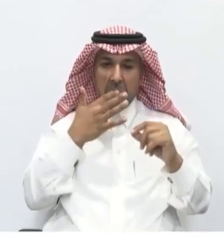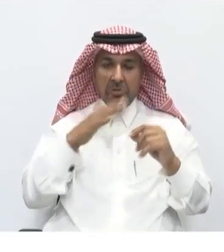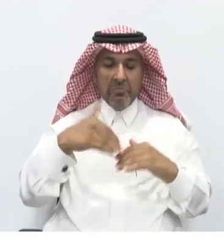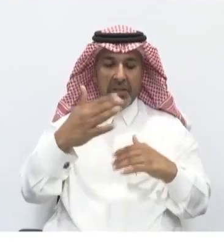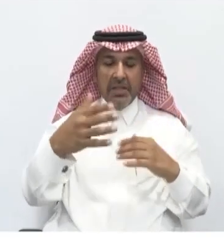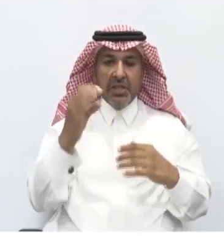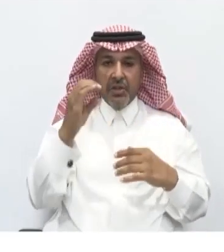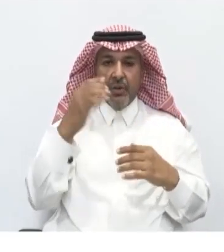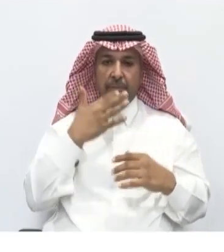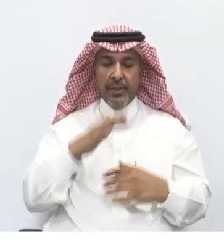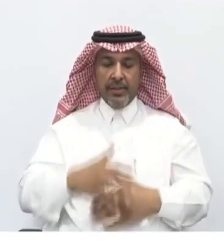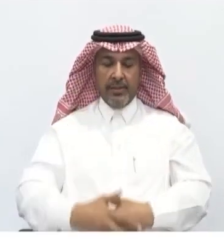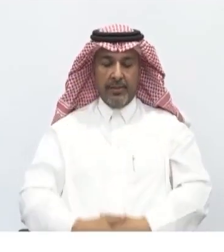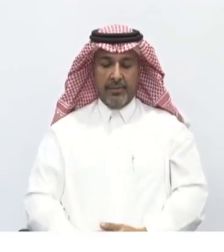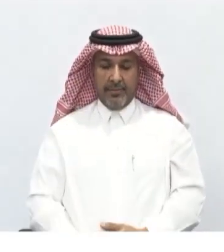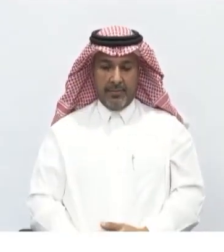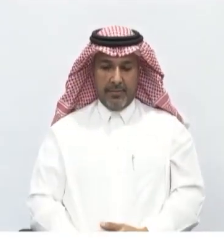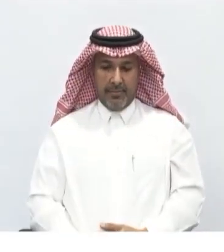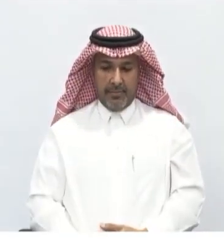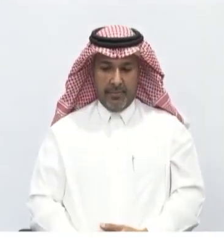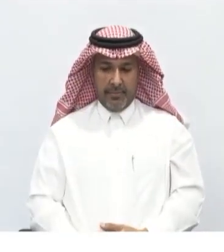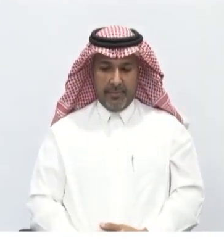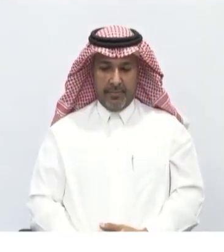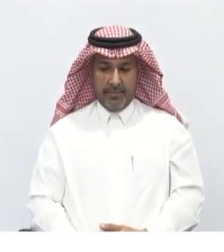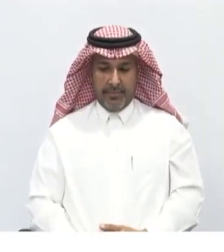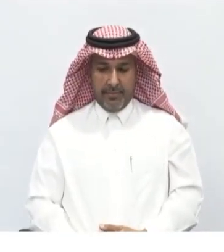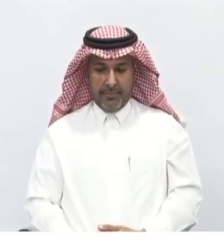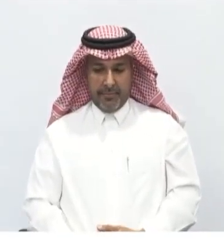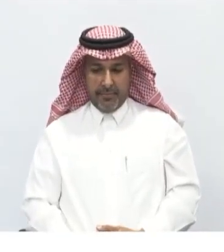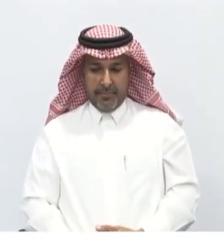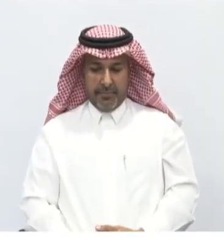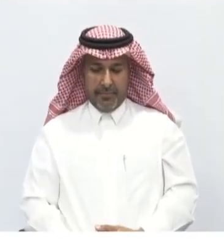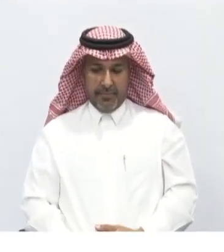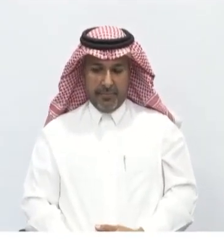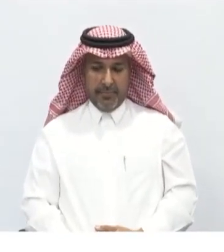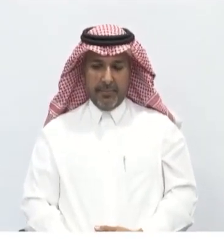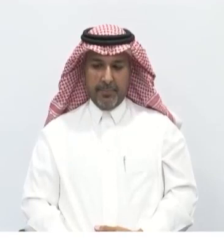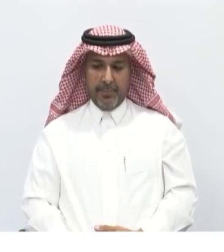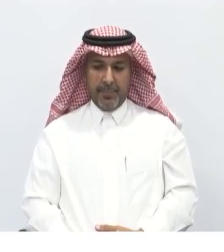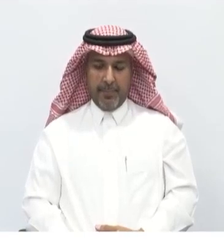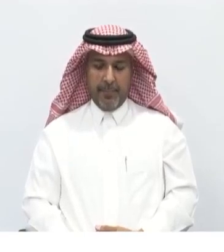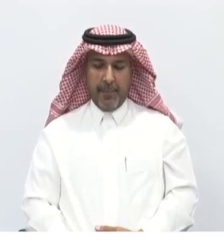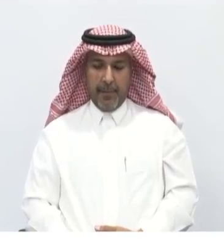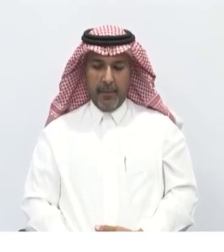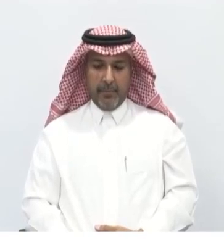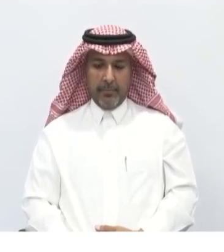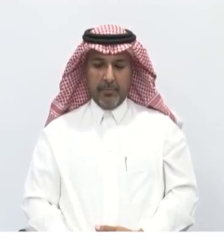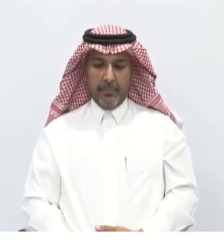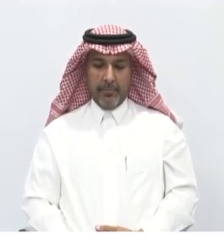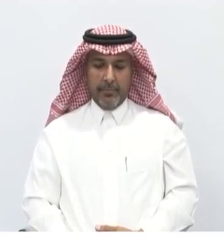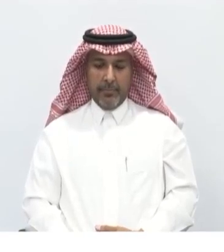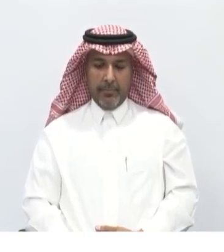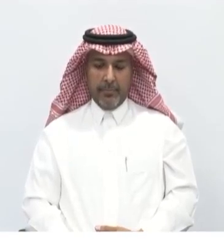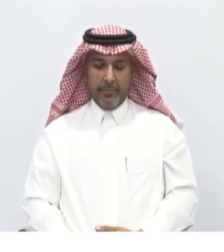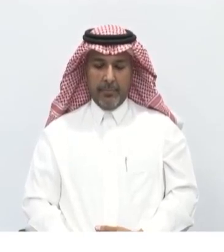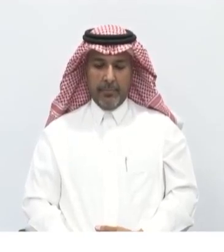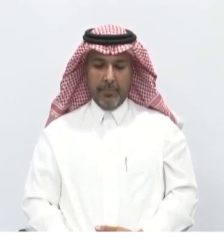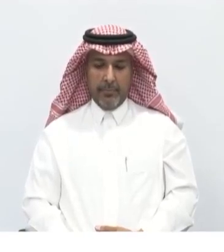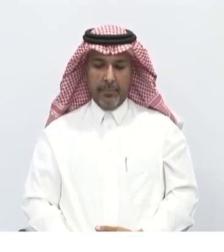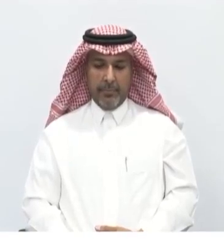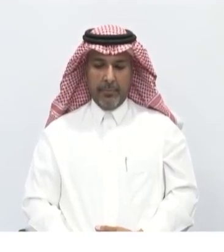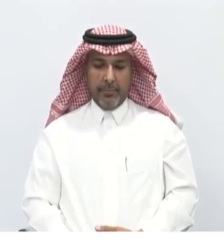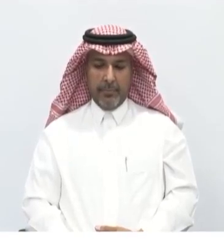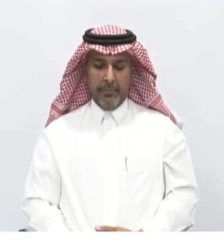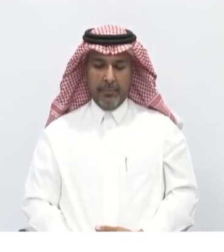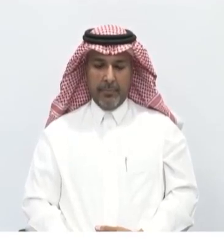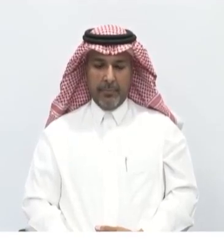استخرجنا 12 كسر من هذه المعادله لتصبح بسيطه عليك ثبت البسط او ثبت المقام نقوم